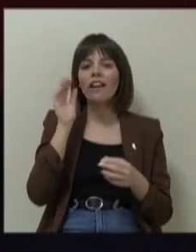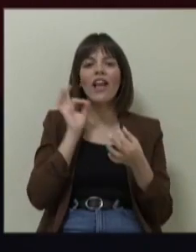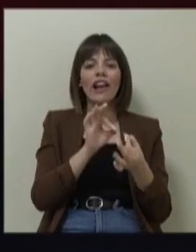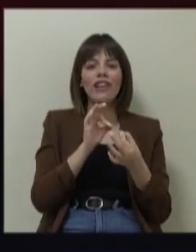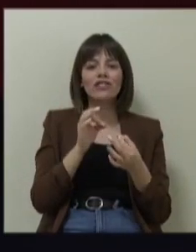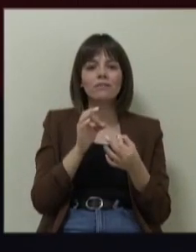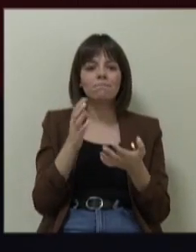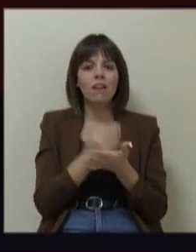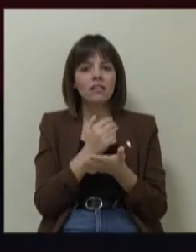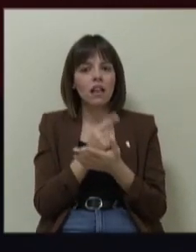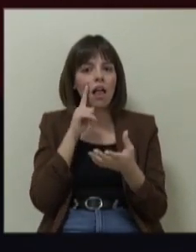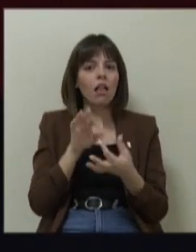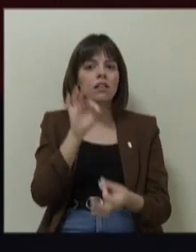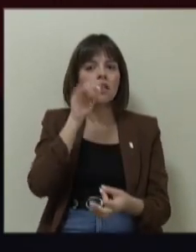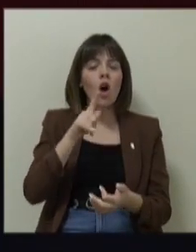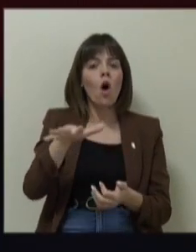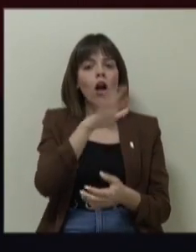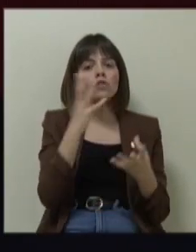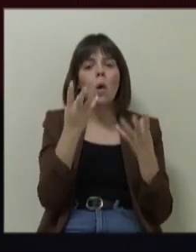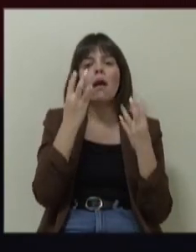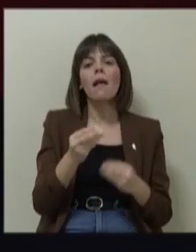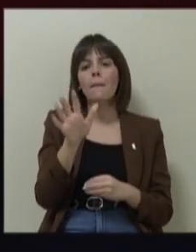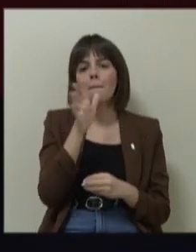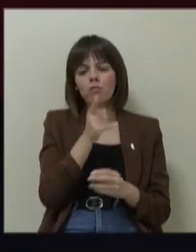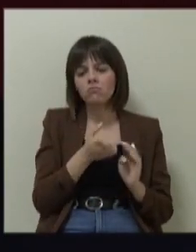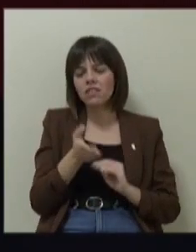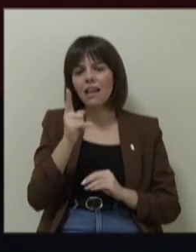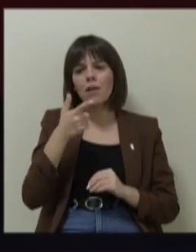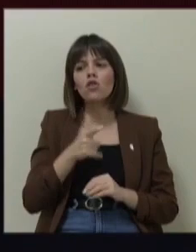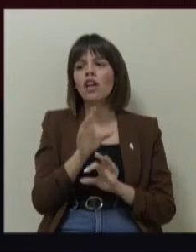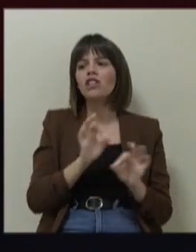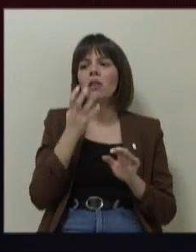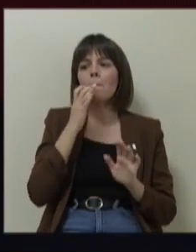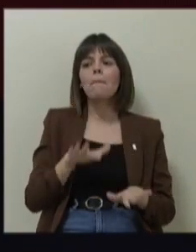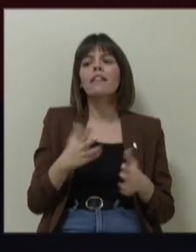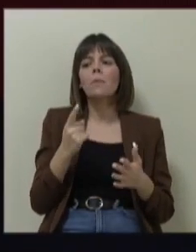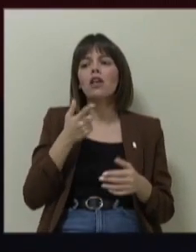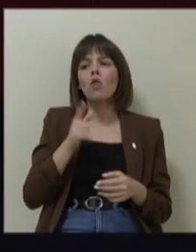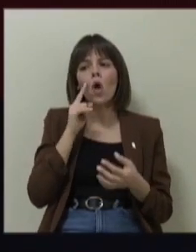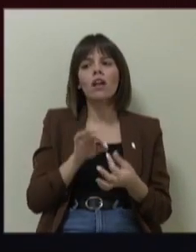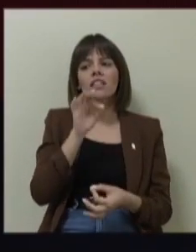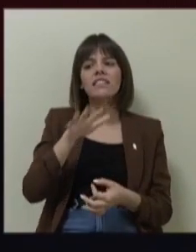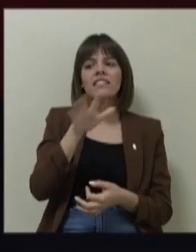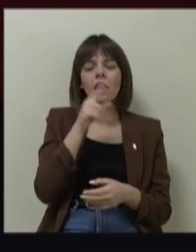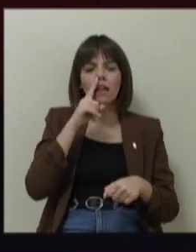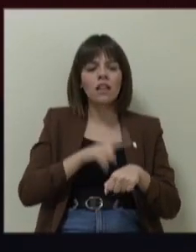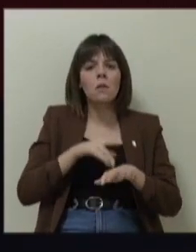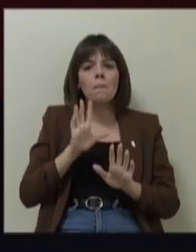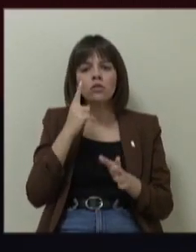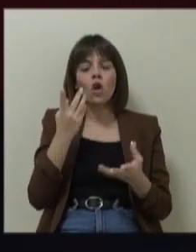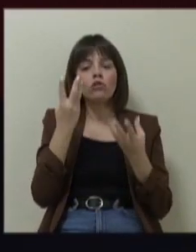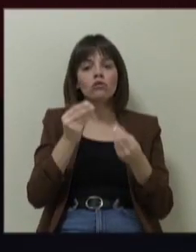ekmeğini kazanan insanlar. Onlar da çok iyi biliyor. Gidersiniz bir köye hiç beklemezsiniz. Bir köy insanından inanılmaz